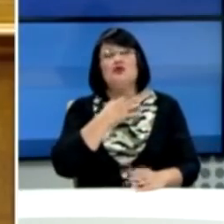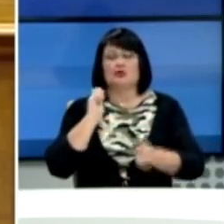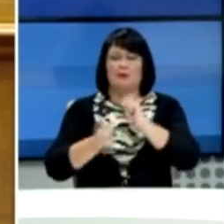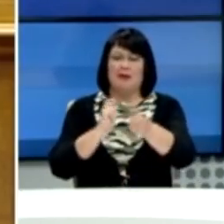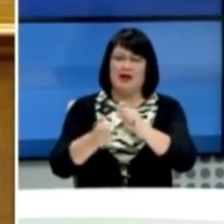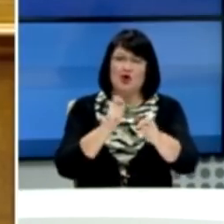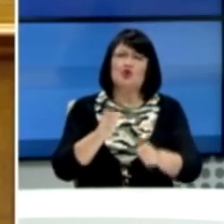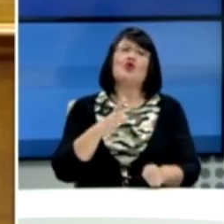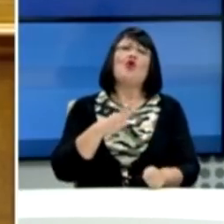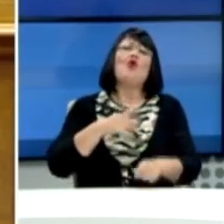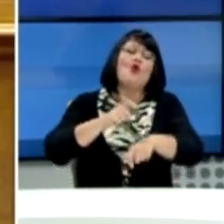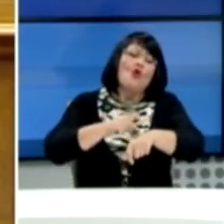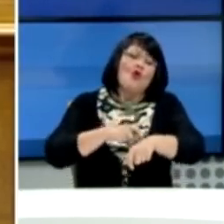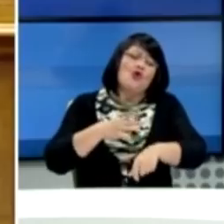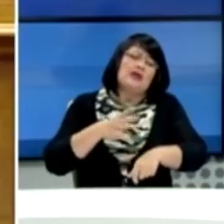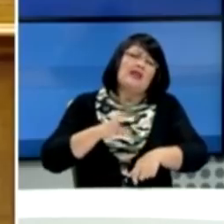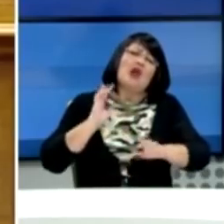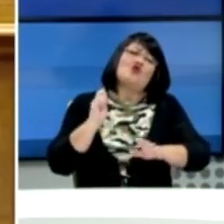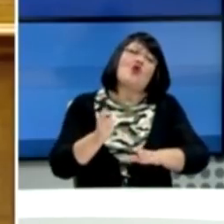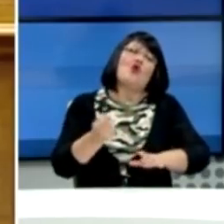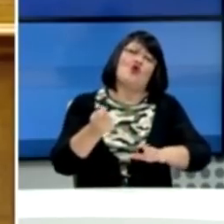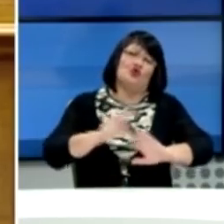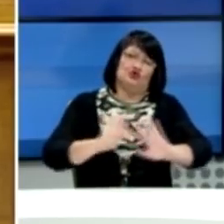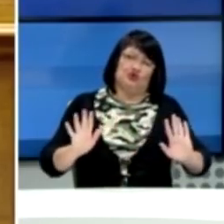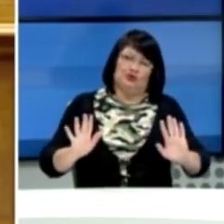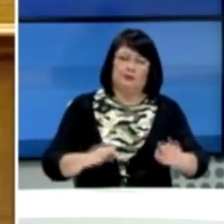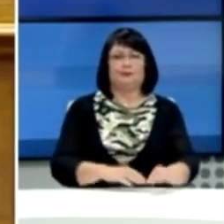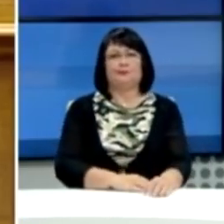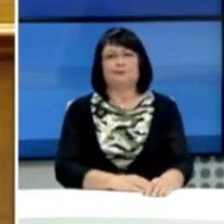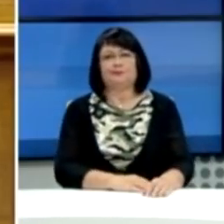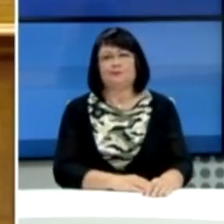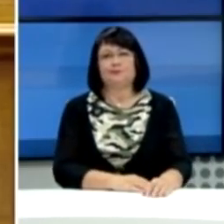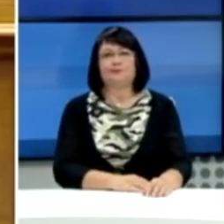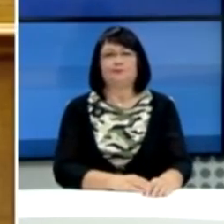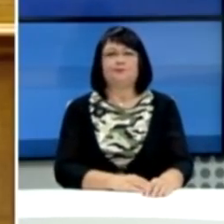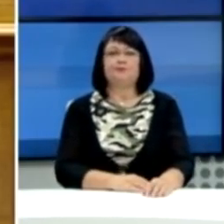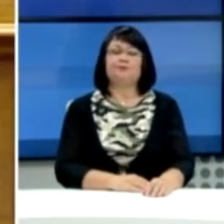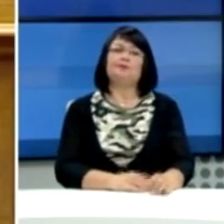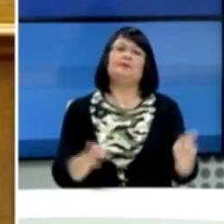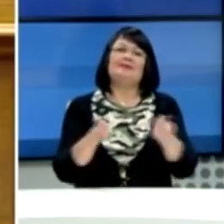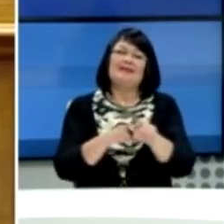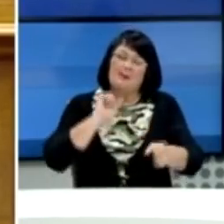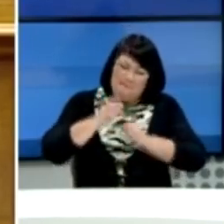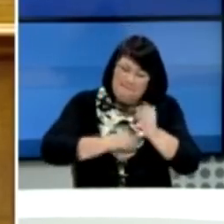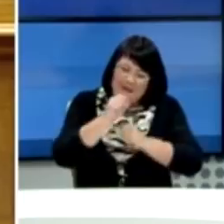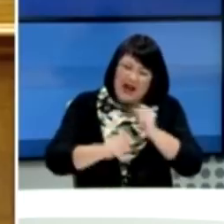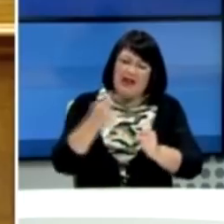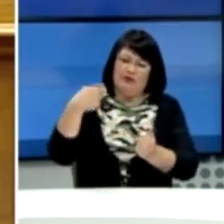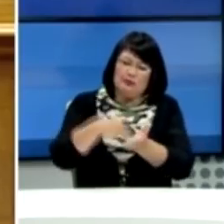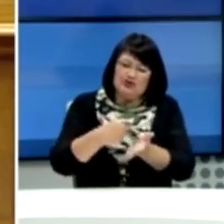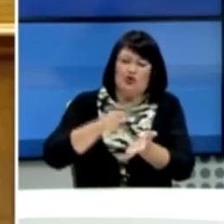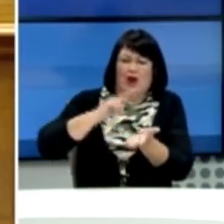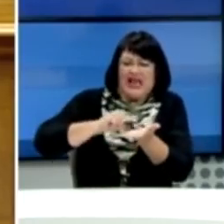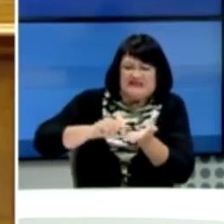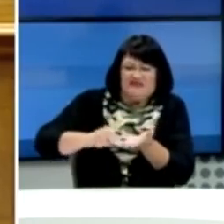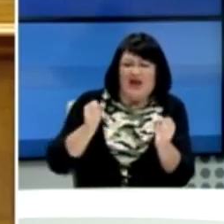να τους πληρώνουν όσο και όποτε πάλι θέλουν. Όμως, μαζί με τον αγώνα για το μεροκάματο, το μισθό, την